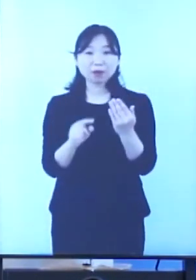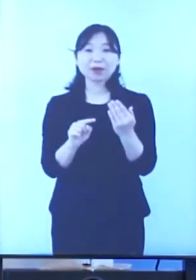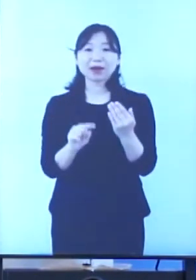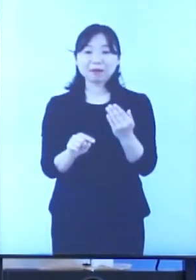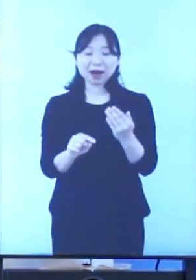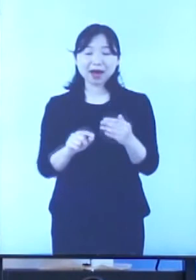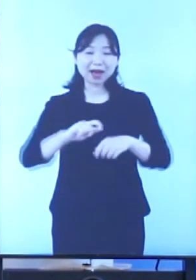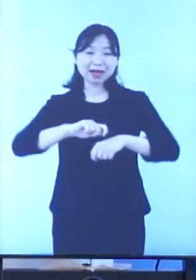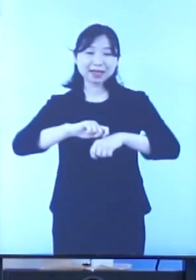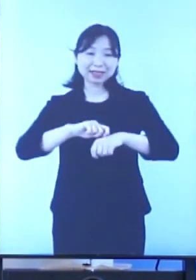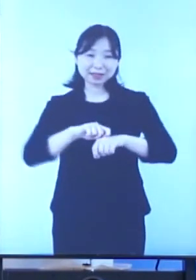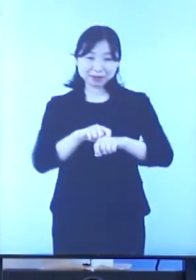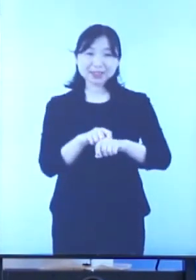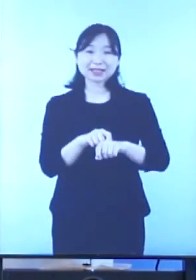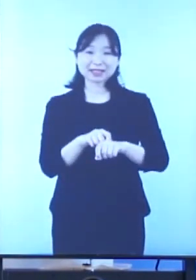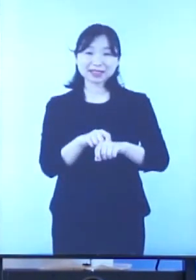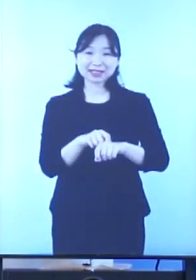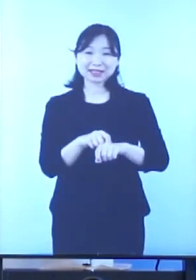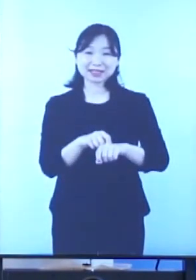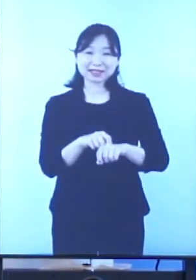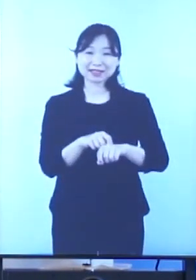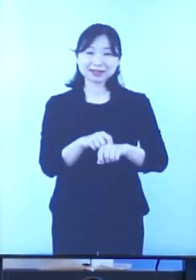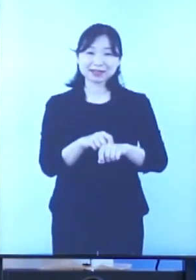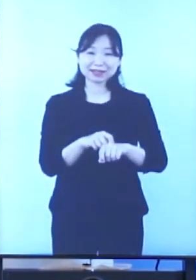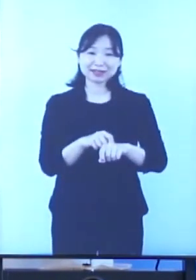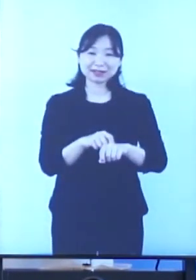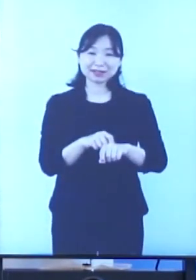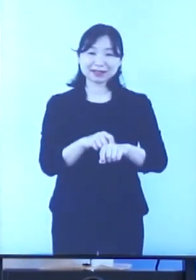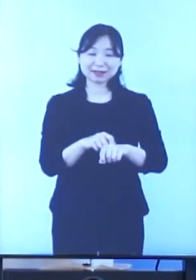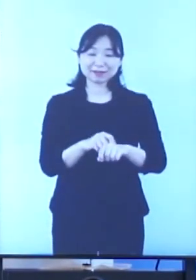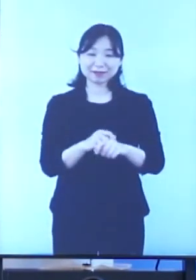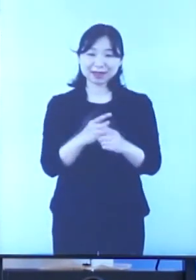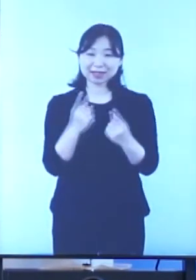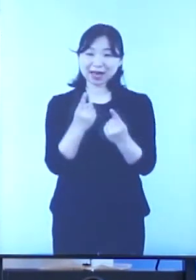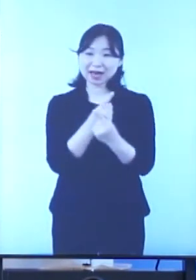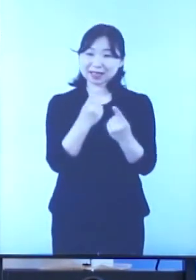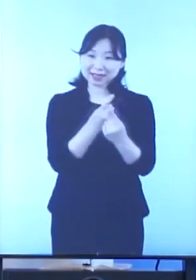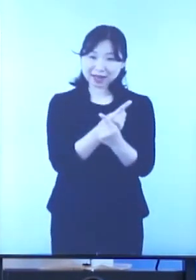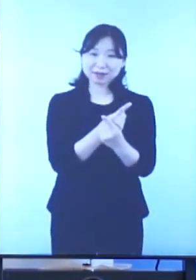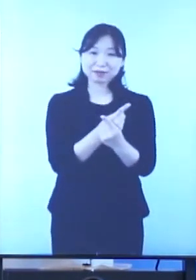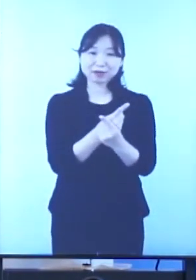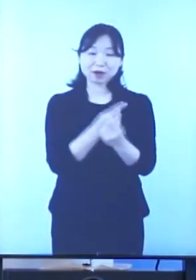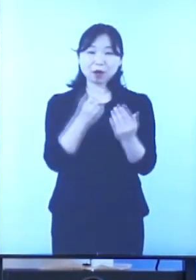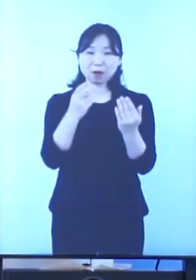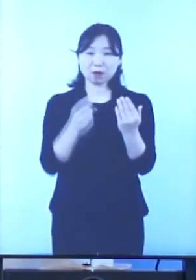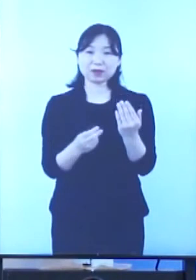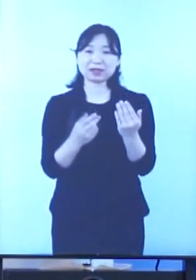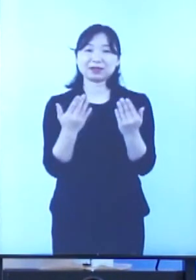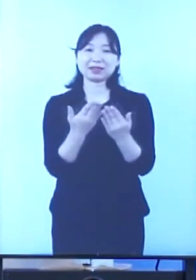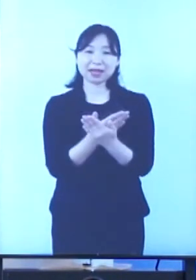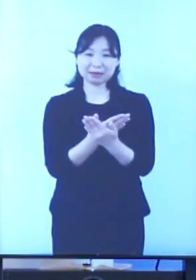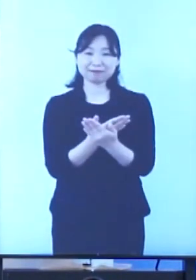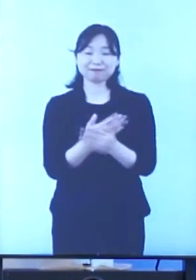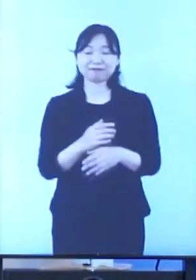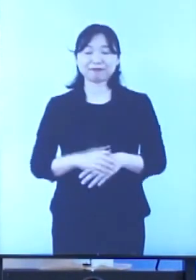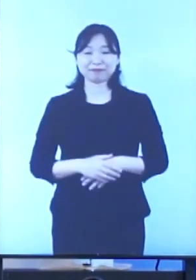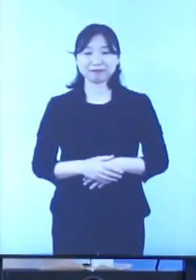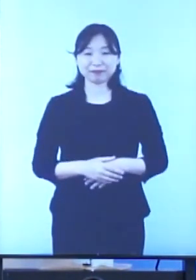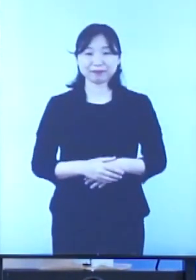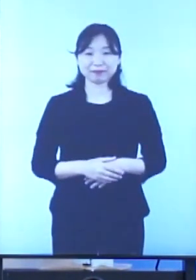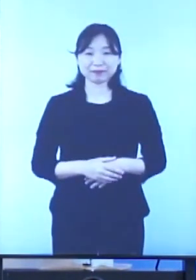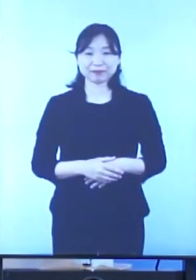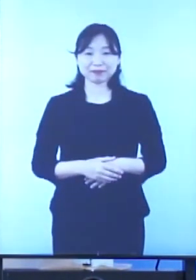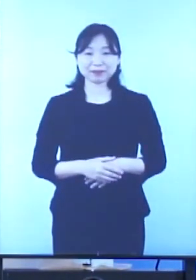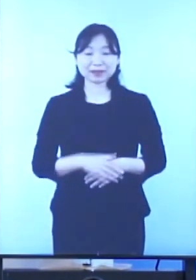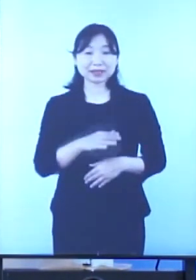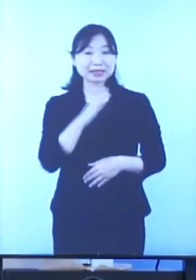しい水質を、改善するための規制法になっているわけでありますけれども、実